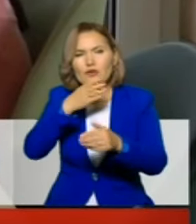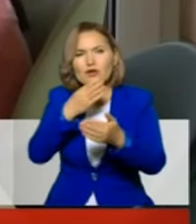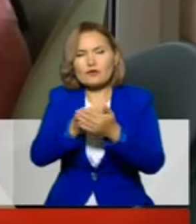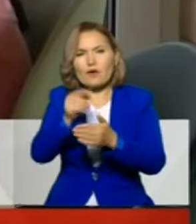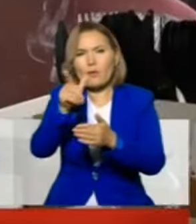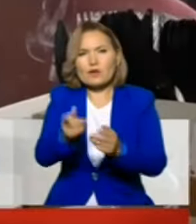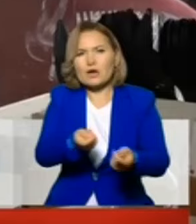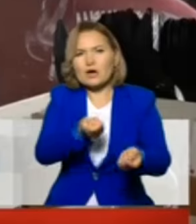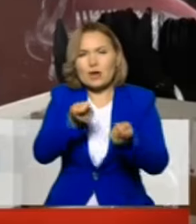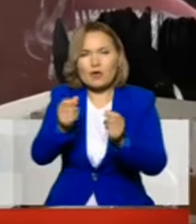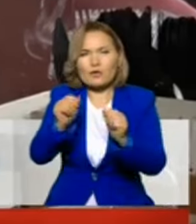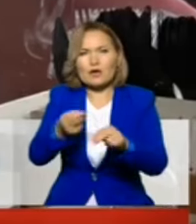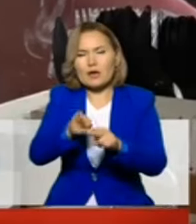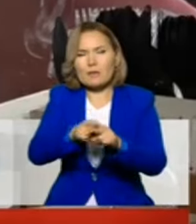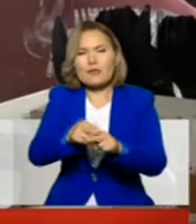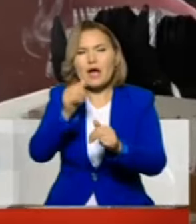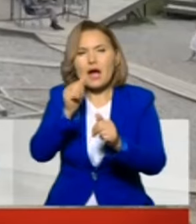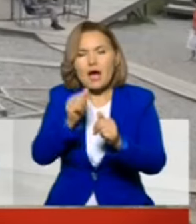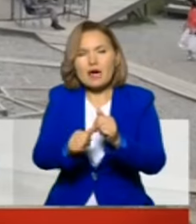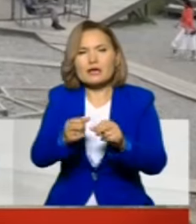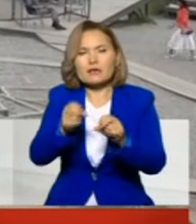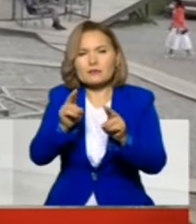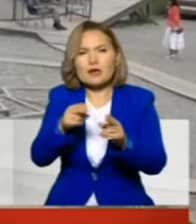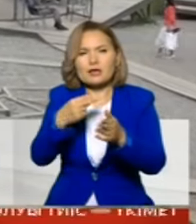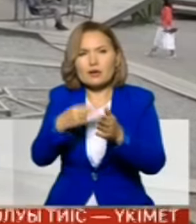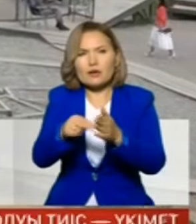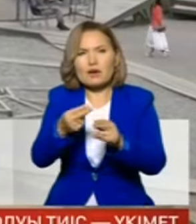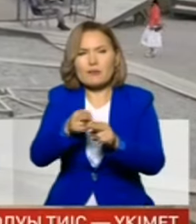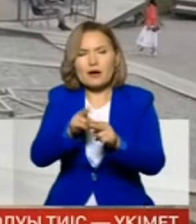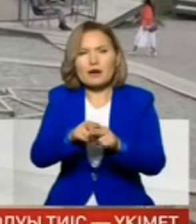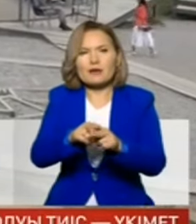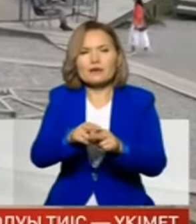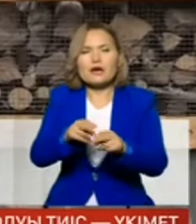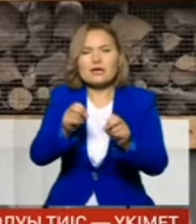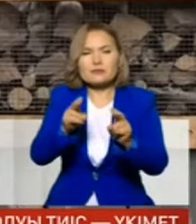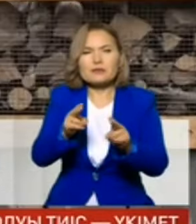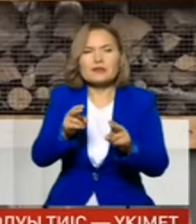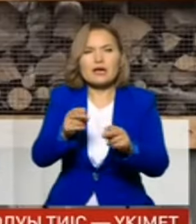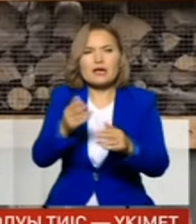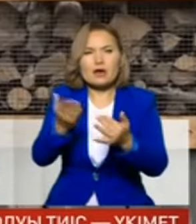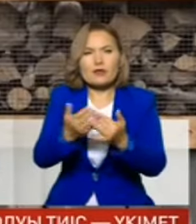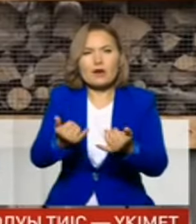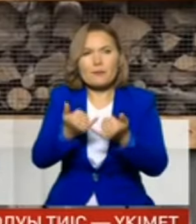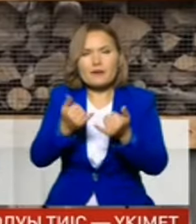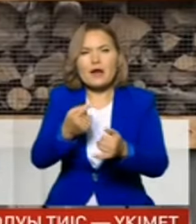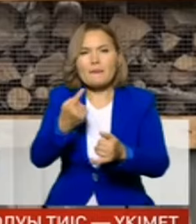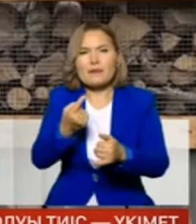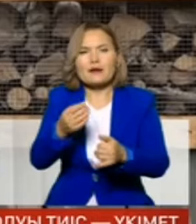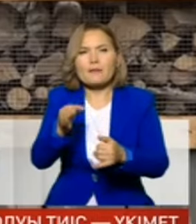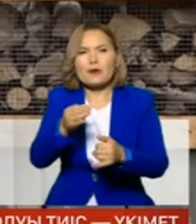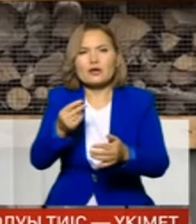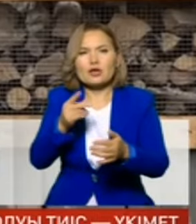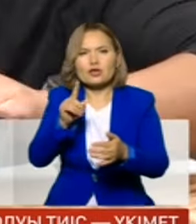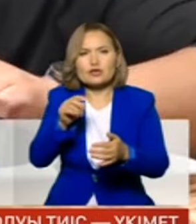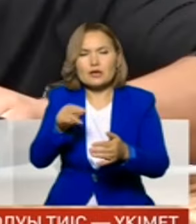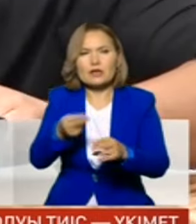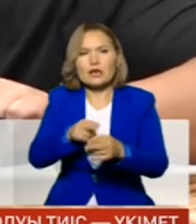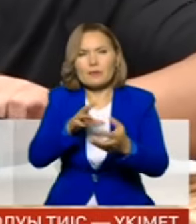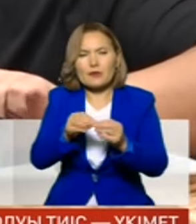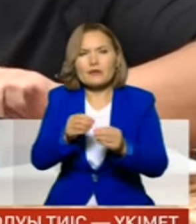бөтелкеңмен баруға болады. Әр сусын сатып алған сайын бір эко-коин беріледі. Ал бір монетаның құны 100 теңге.